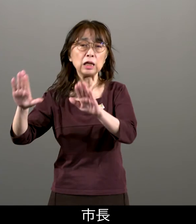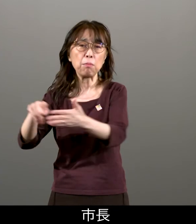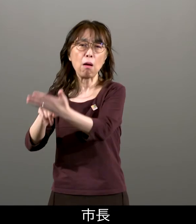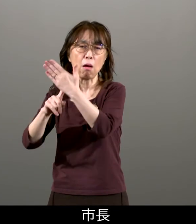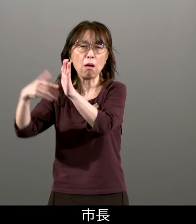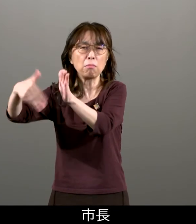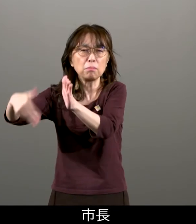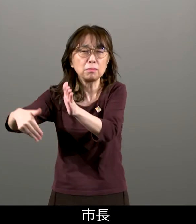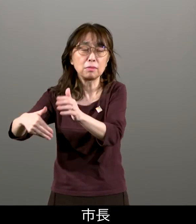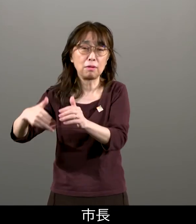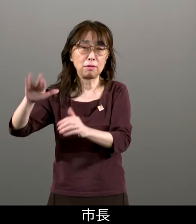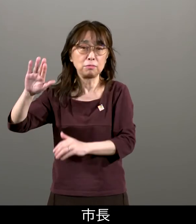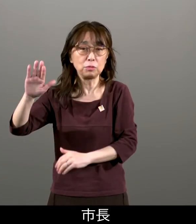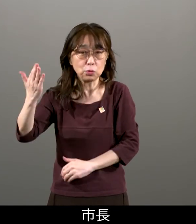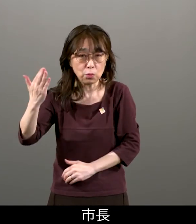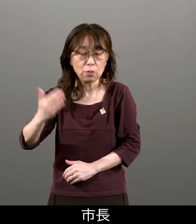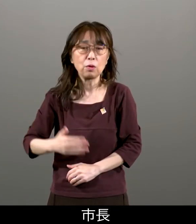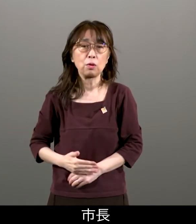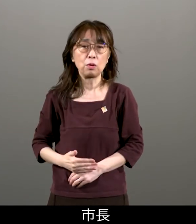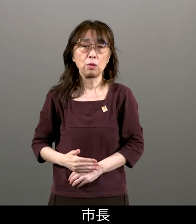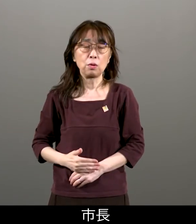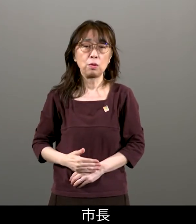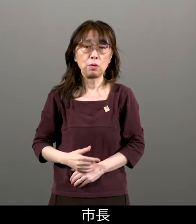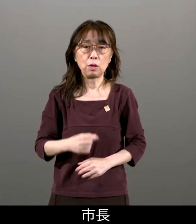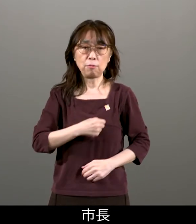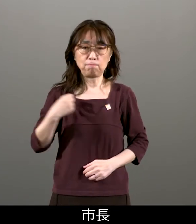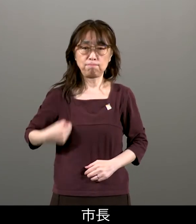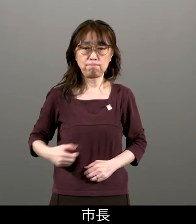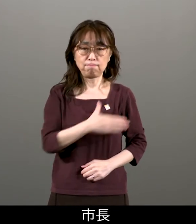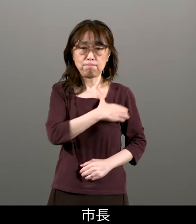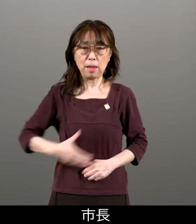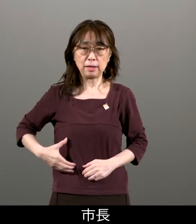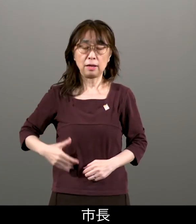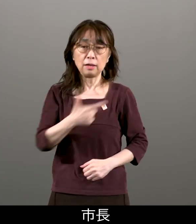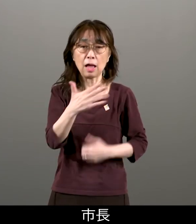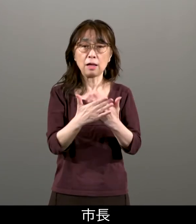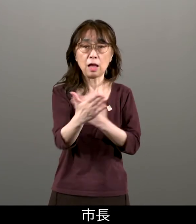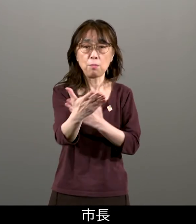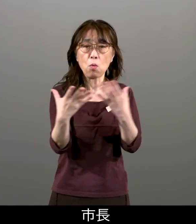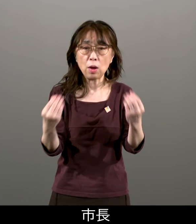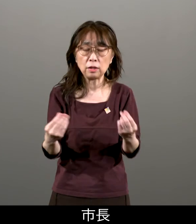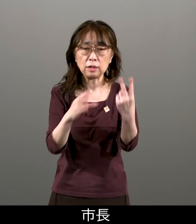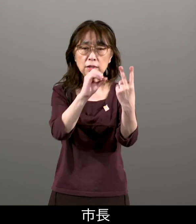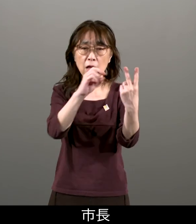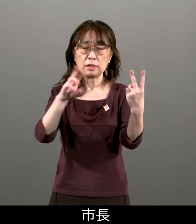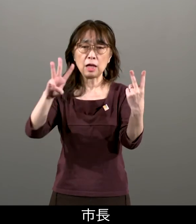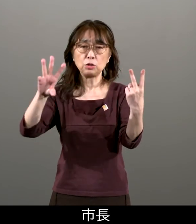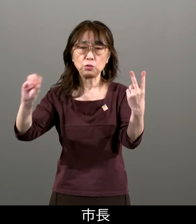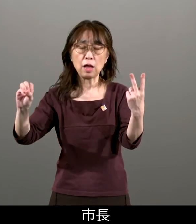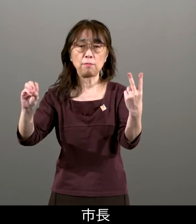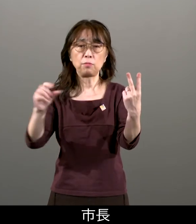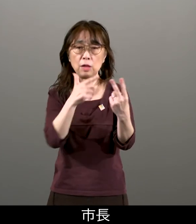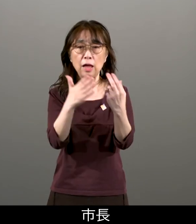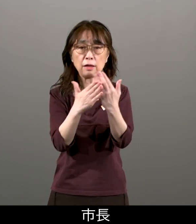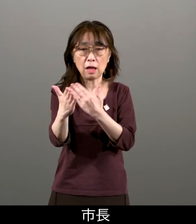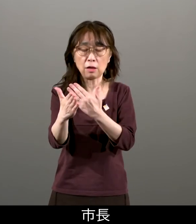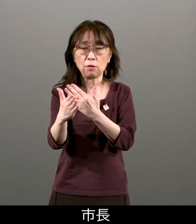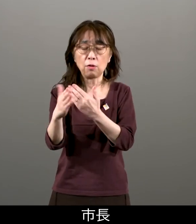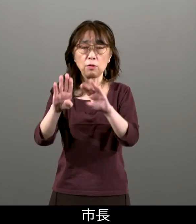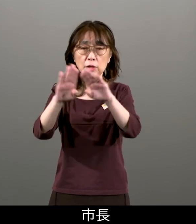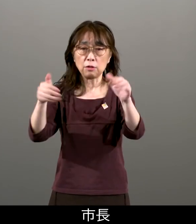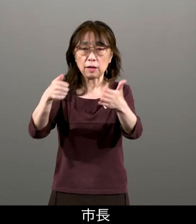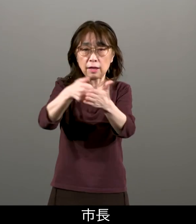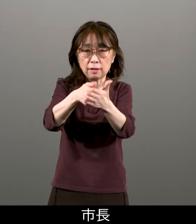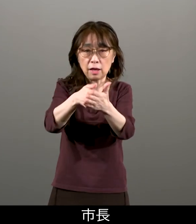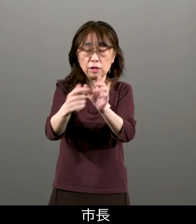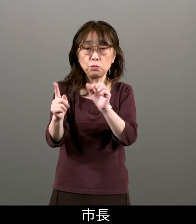ないところでありますけれども、北京大会も終わりまして、2030年大会の開催地決定に向けて、今後、